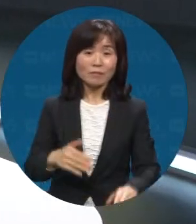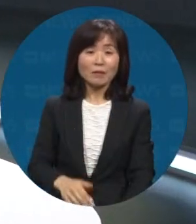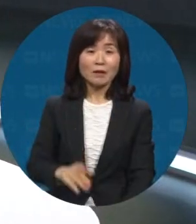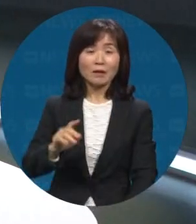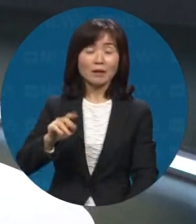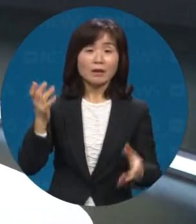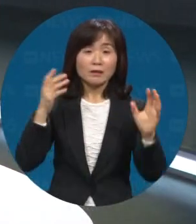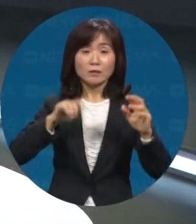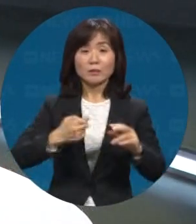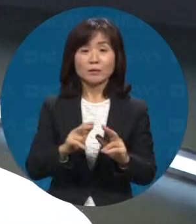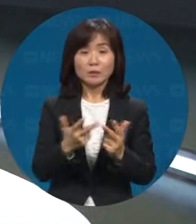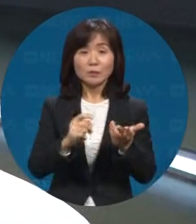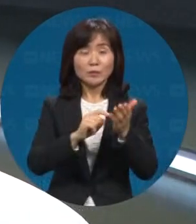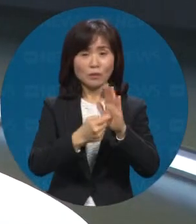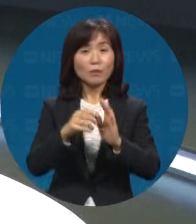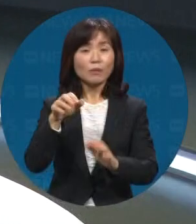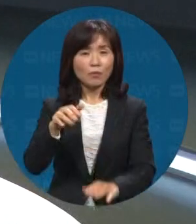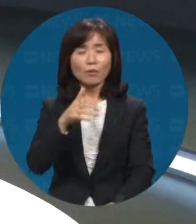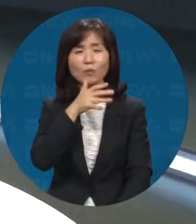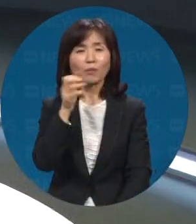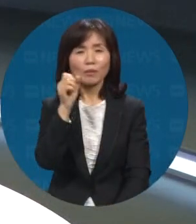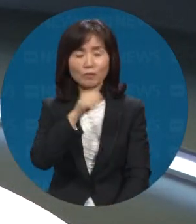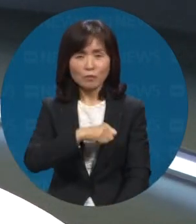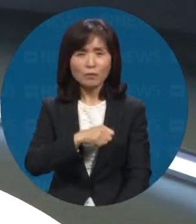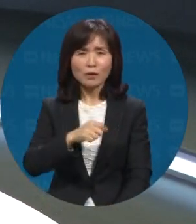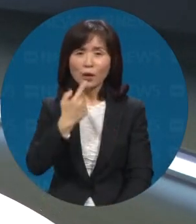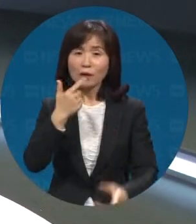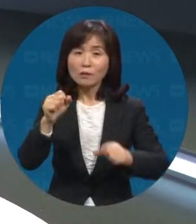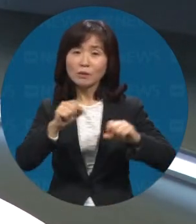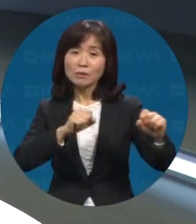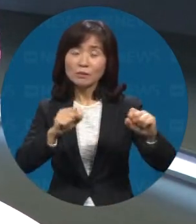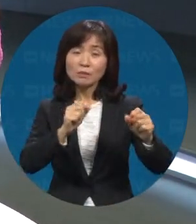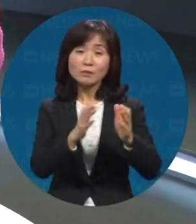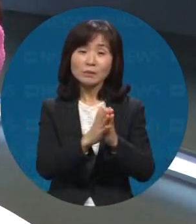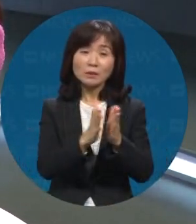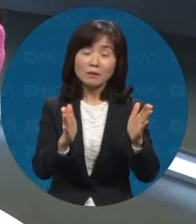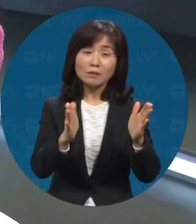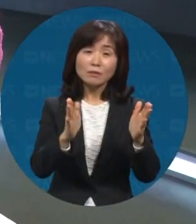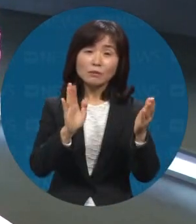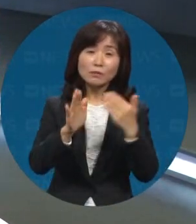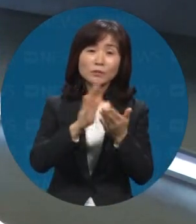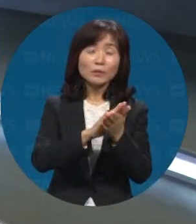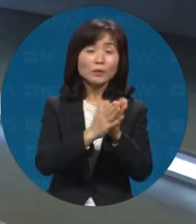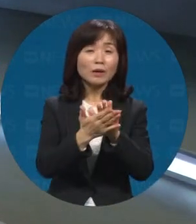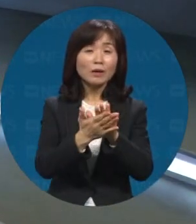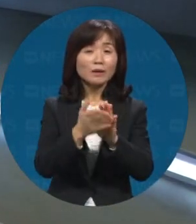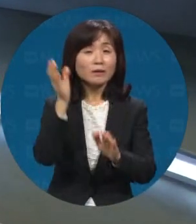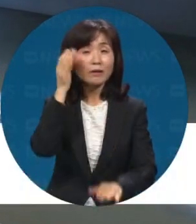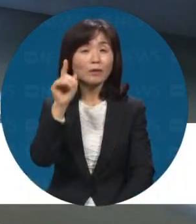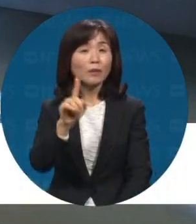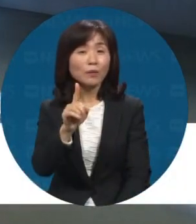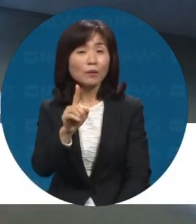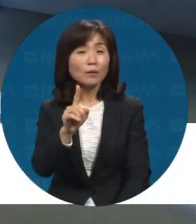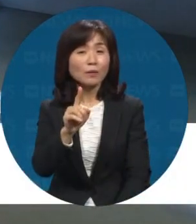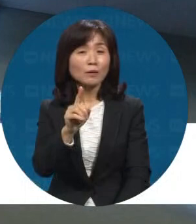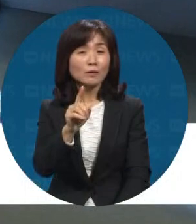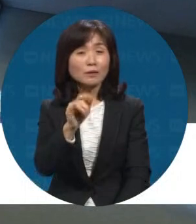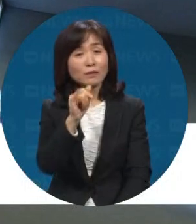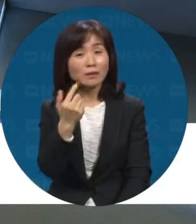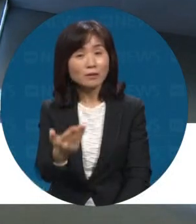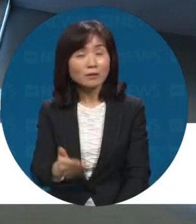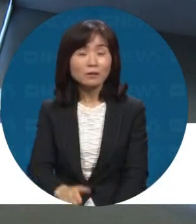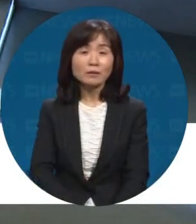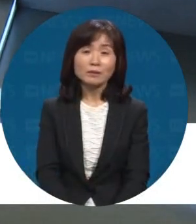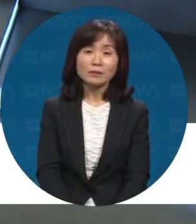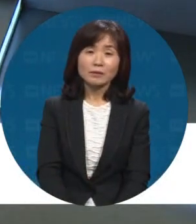스스로를 표현하는 그런 공간이네요 뭔가 이런 활동을 시작하시면서 어떤 변화가 생겼으면 좋겠다 이런 기대도